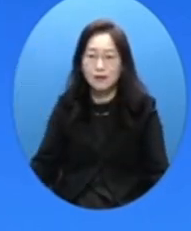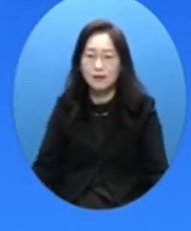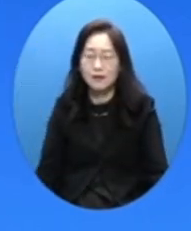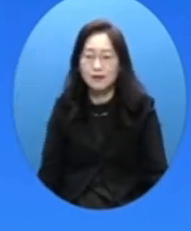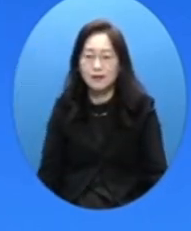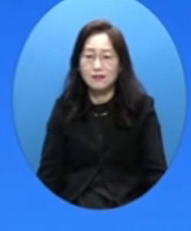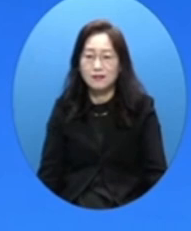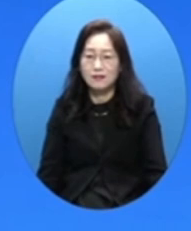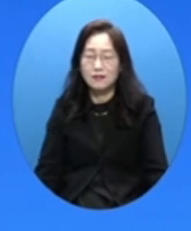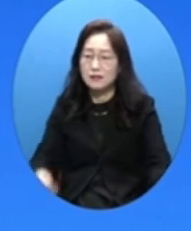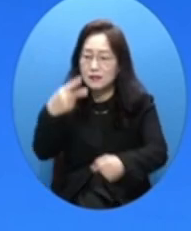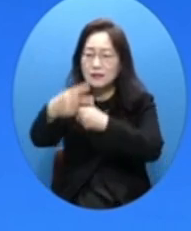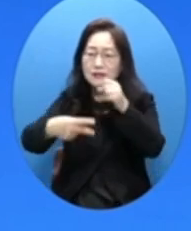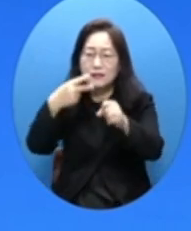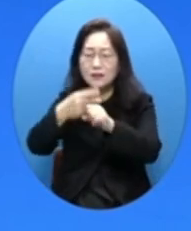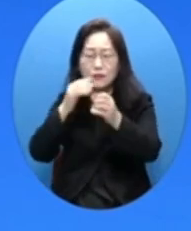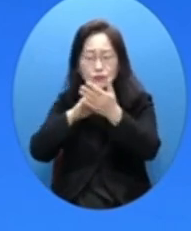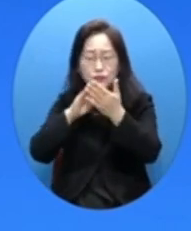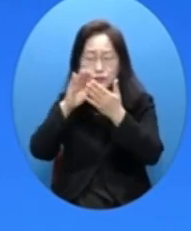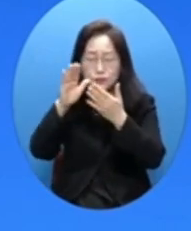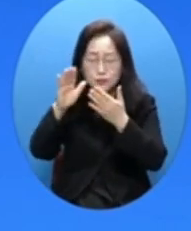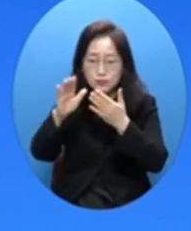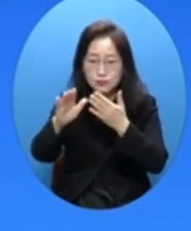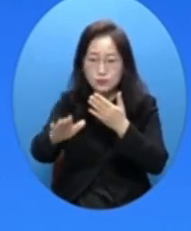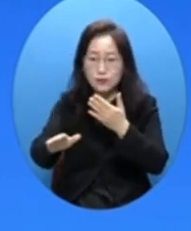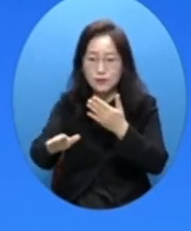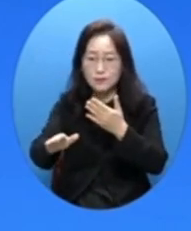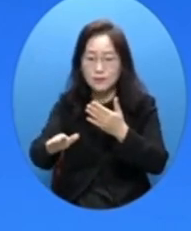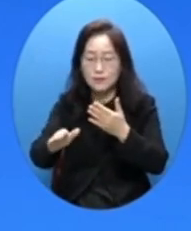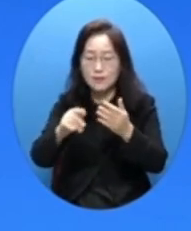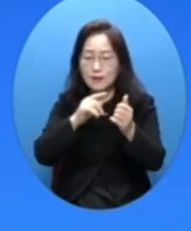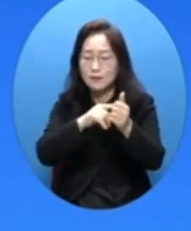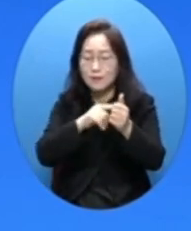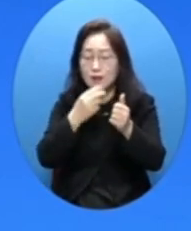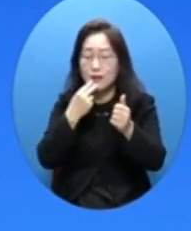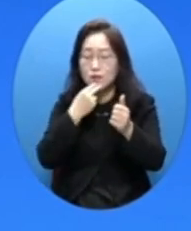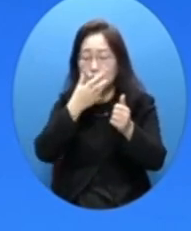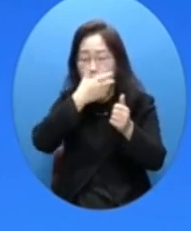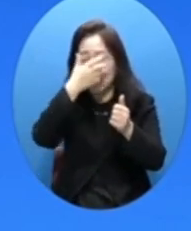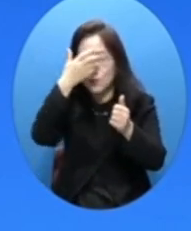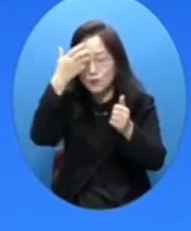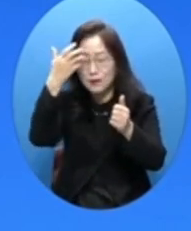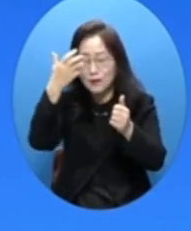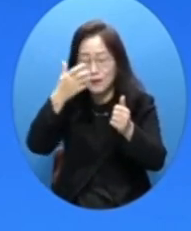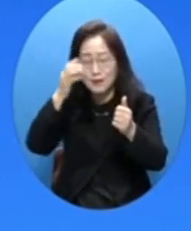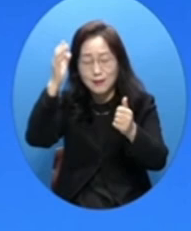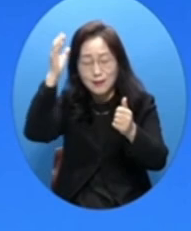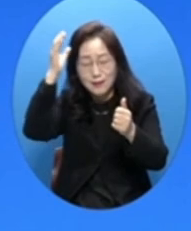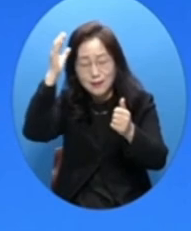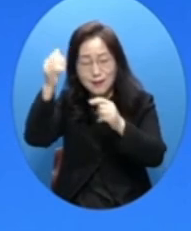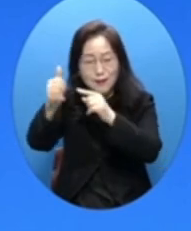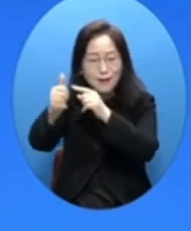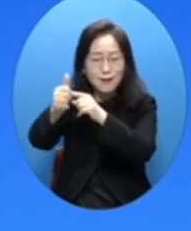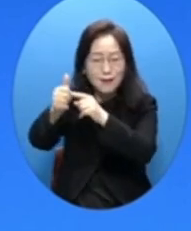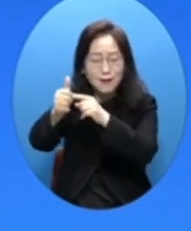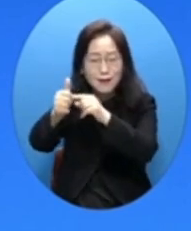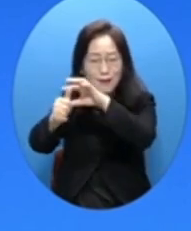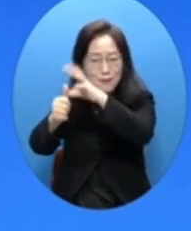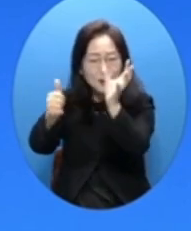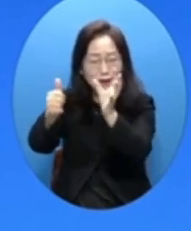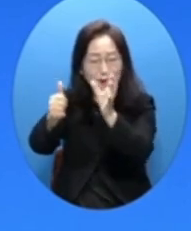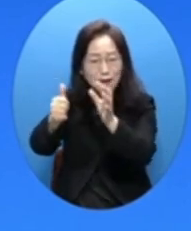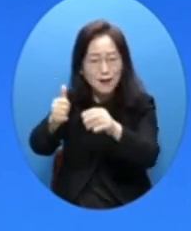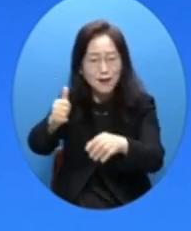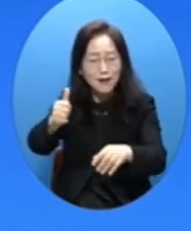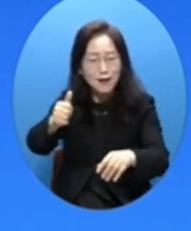2년이란 시간이 지났습니다 요셉은 그가 나가자마자 당장 표현할 줄 알고 야 오늘 소식이 올까